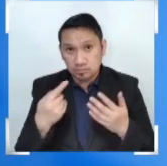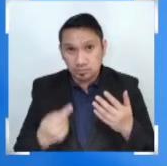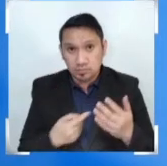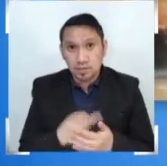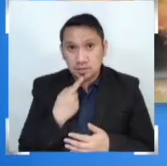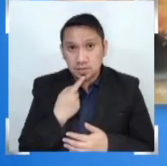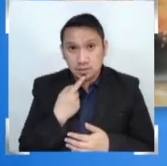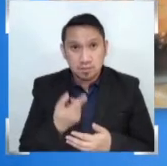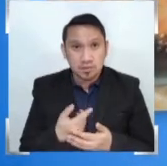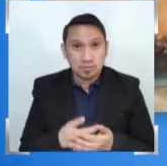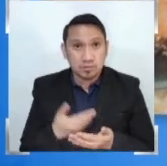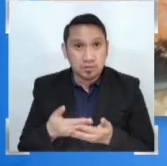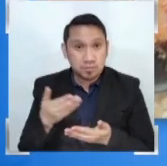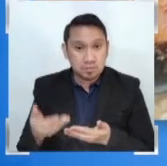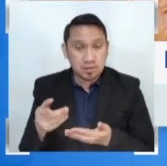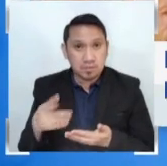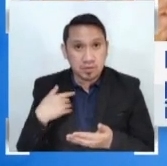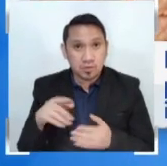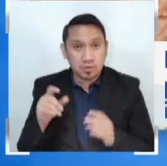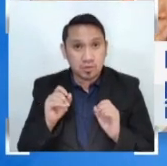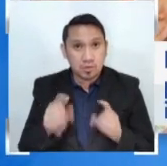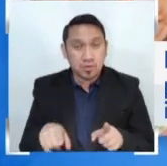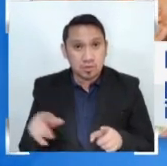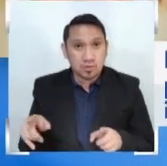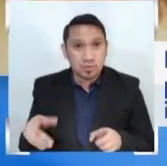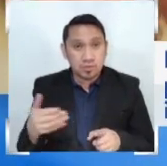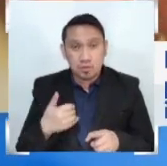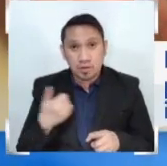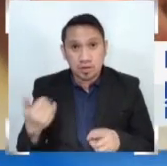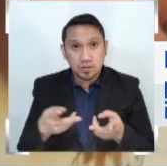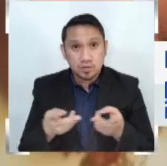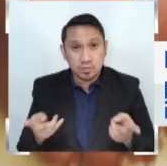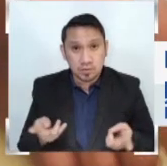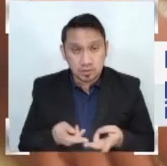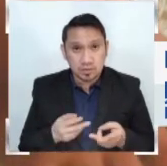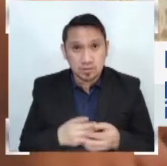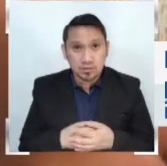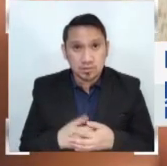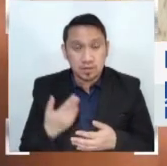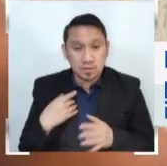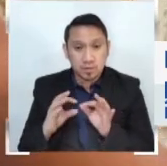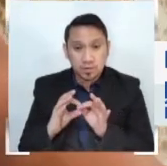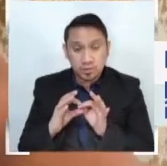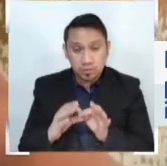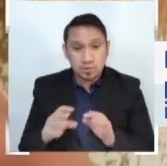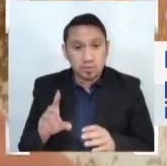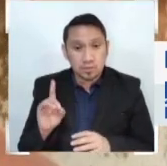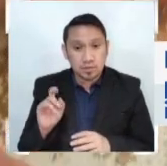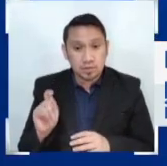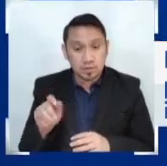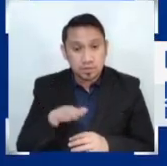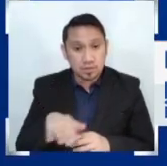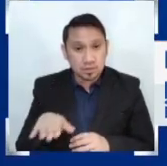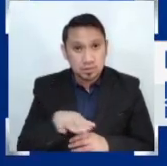sa negosyante na binilhan ng seafood, binibili pa kasi nila ang kanilang paninda sa ibang lugar. Nakikipag-ugnay na raw ang Department of Tourism sa lokal na pamahalaan